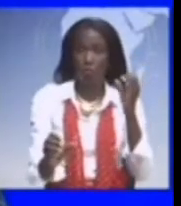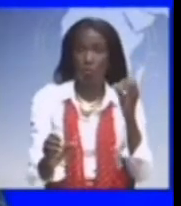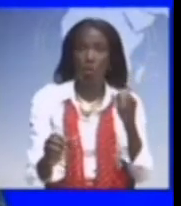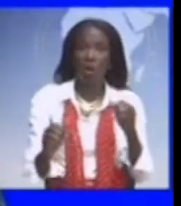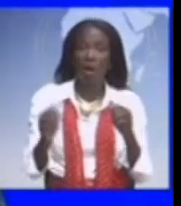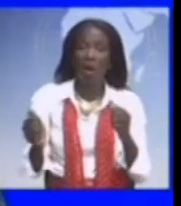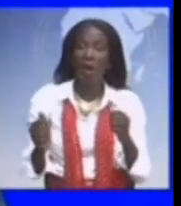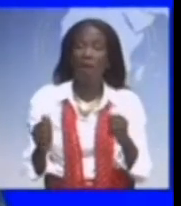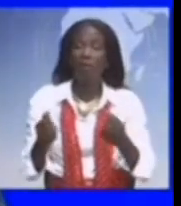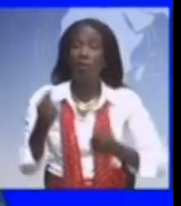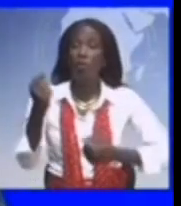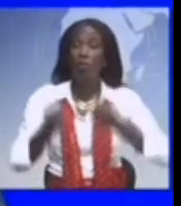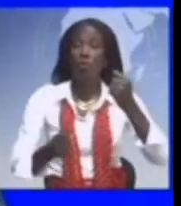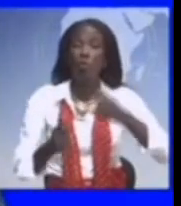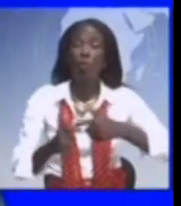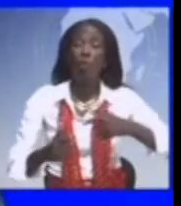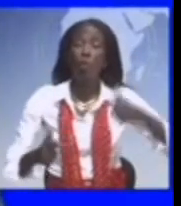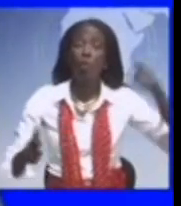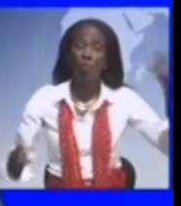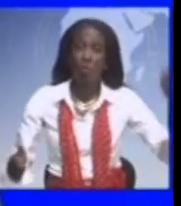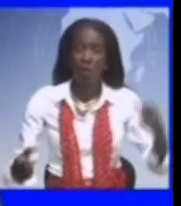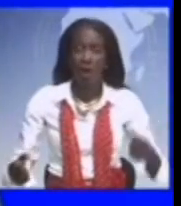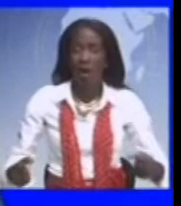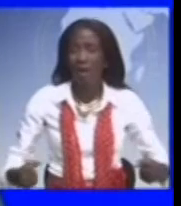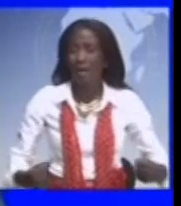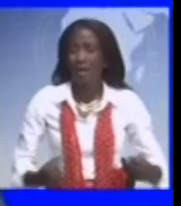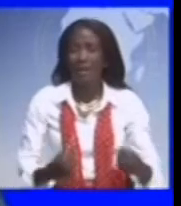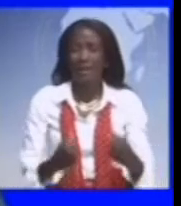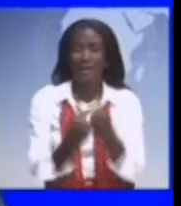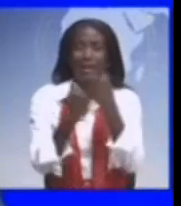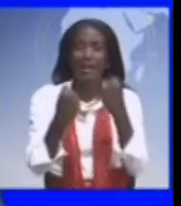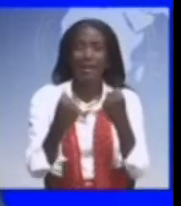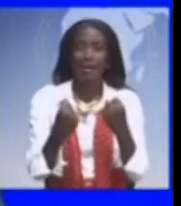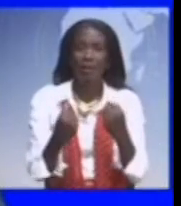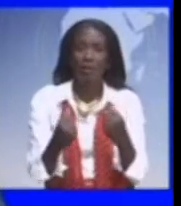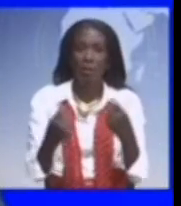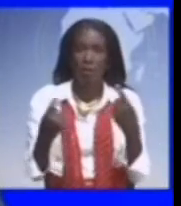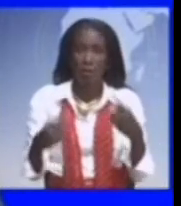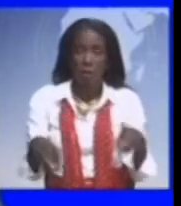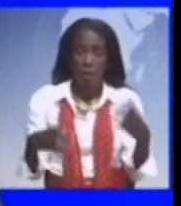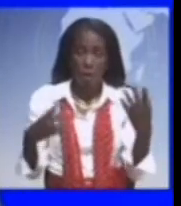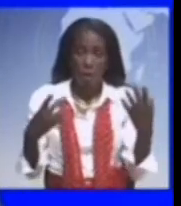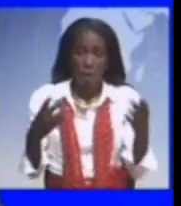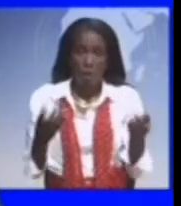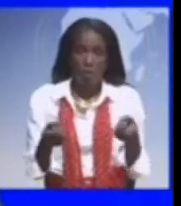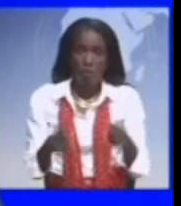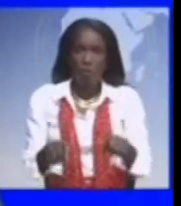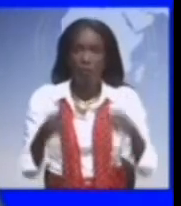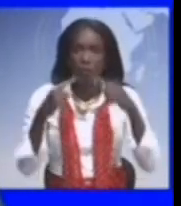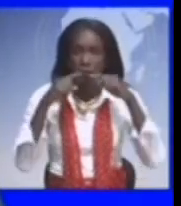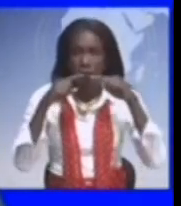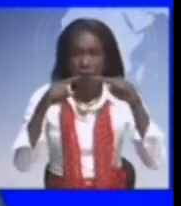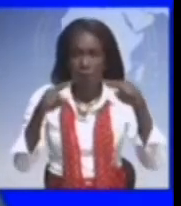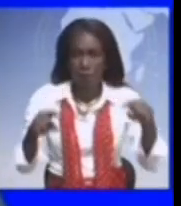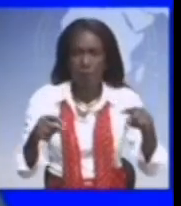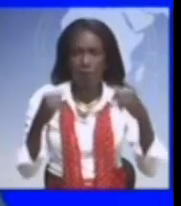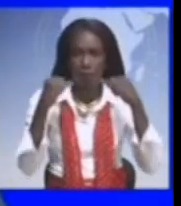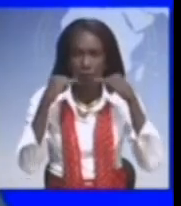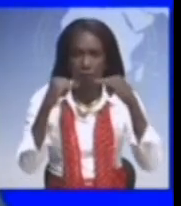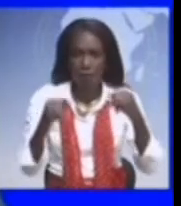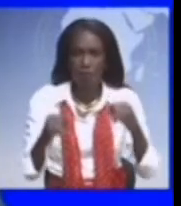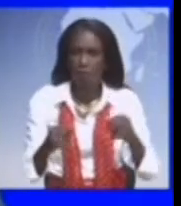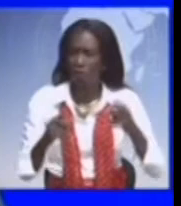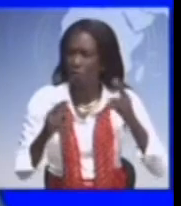un camion de marque Mitsubishi Canter. Aussitôt informé de cette situation, les premiers secours ont